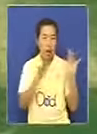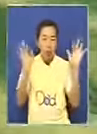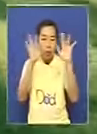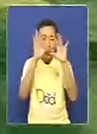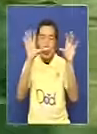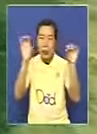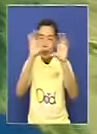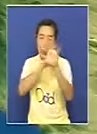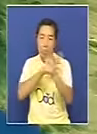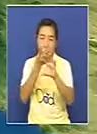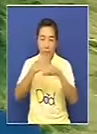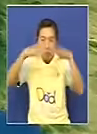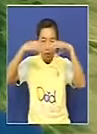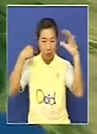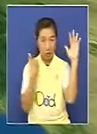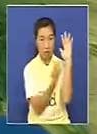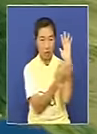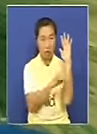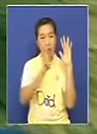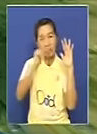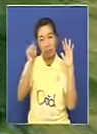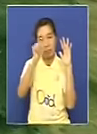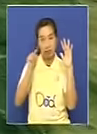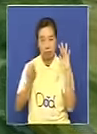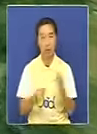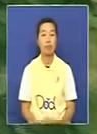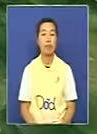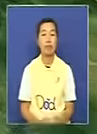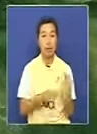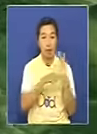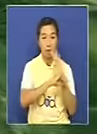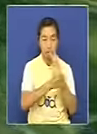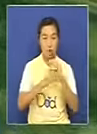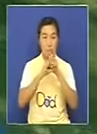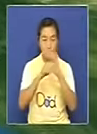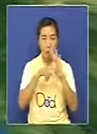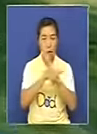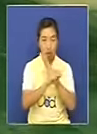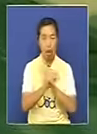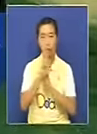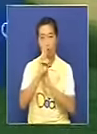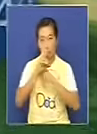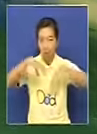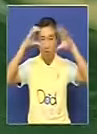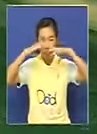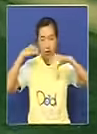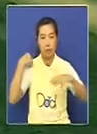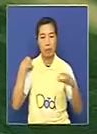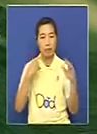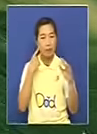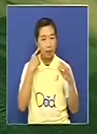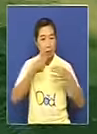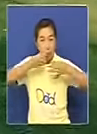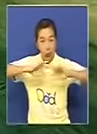นฟ้าคะนองเป็นแห่งๆร้อยละ20ของพื้นที่ครับจันทบุรีระยองตราดยังคงต้องเฝ้าระวังฝนนะครับส่วนทะเล